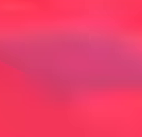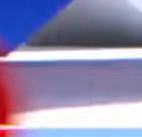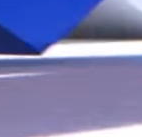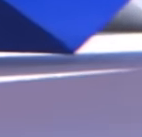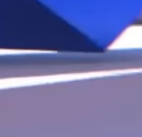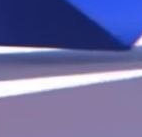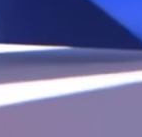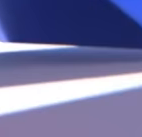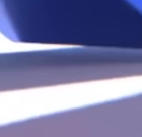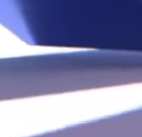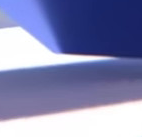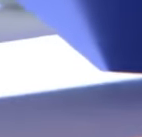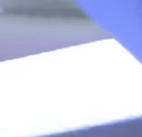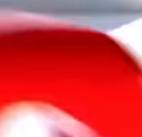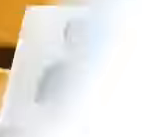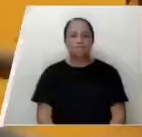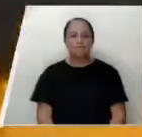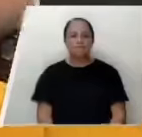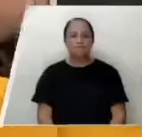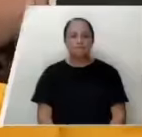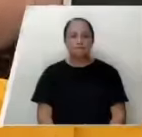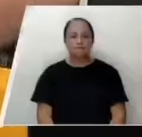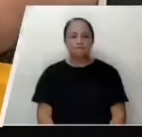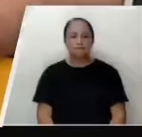Maki Pulido.